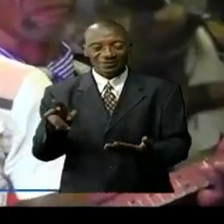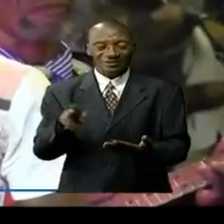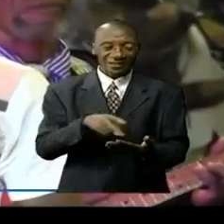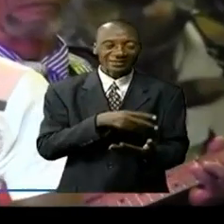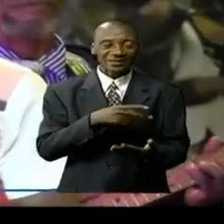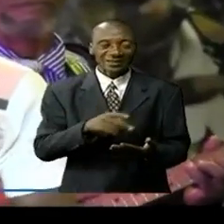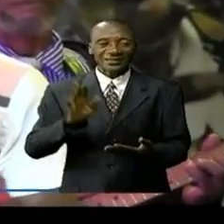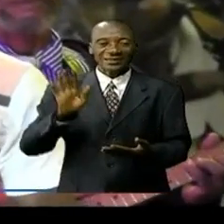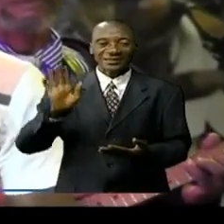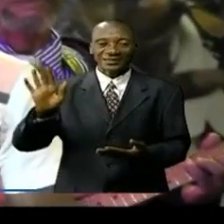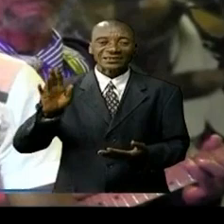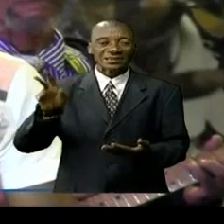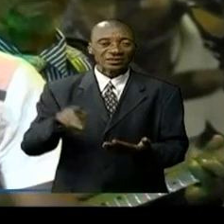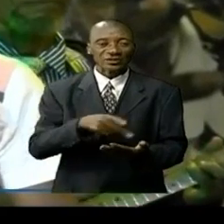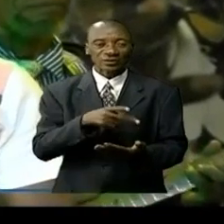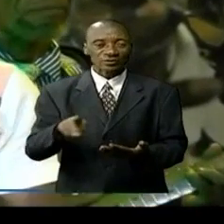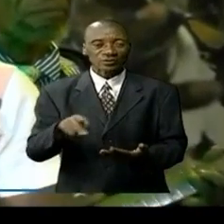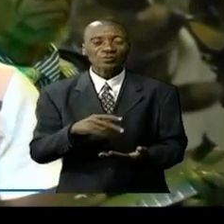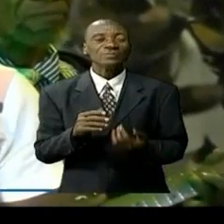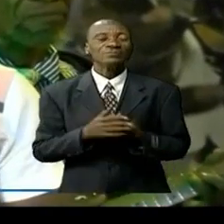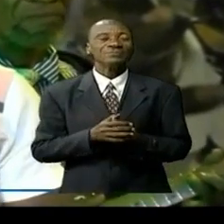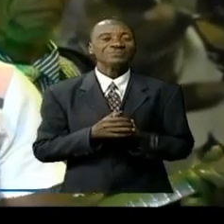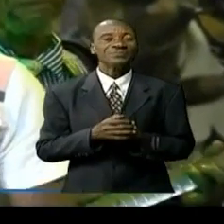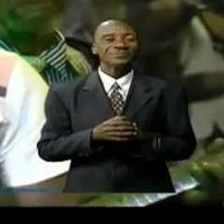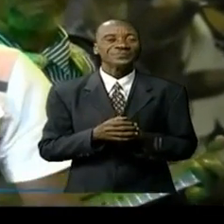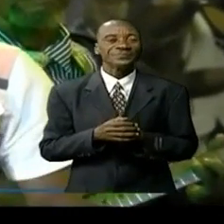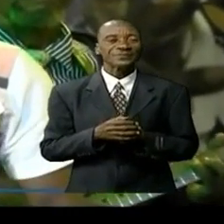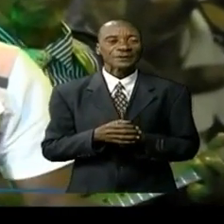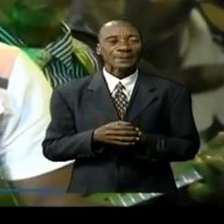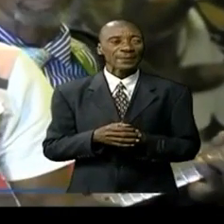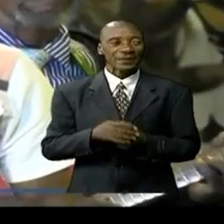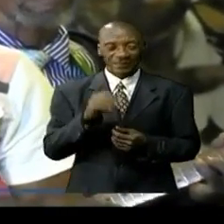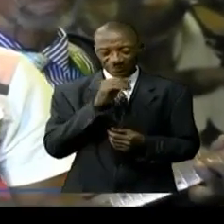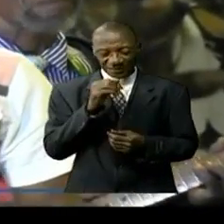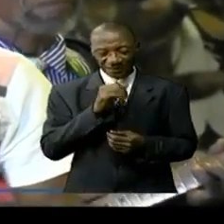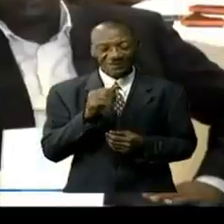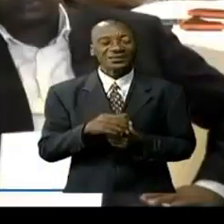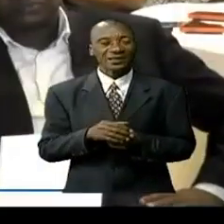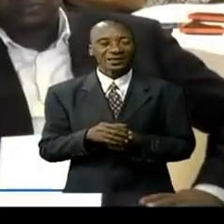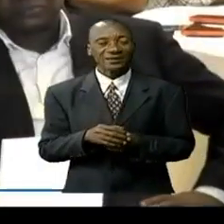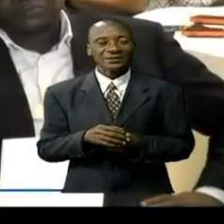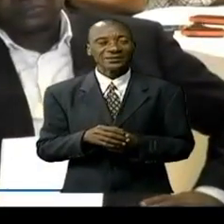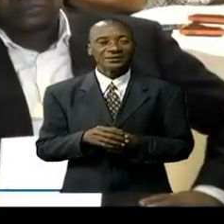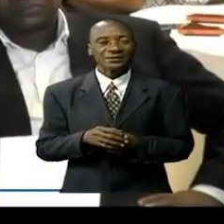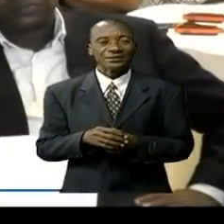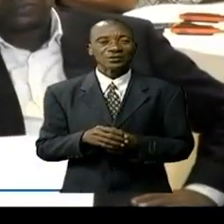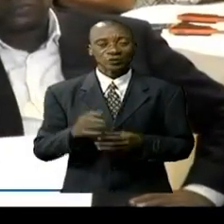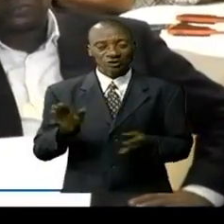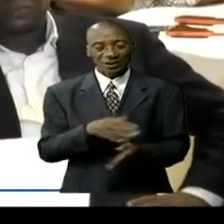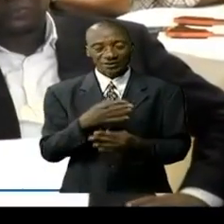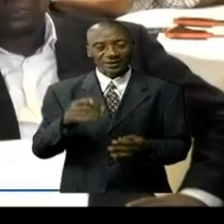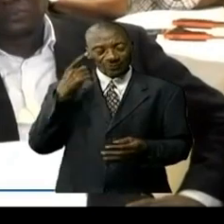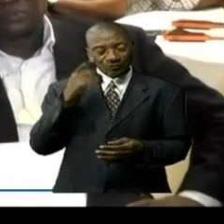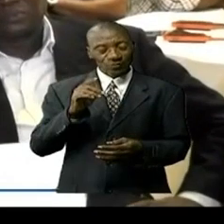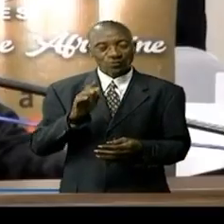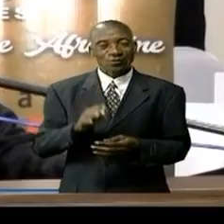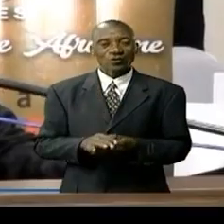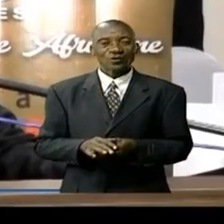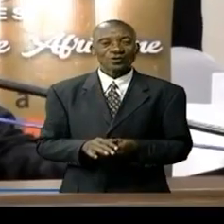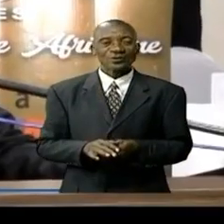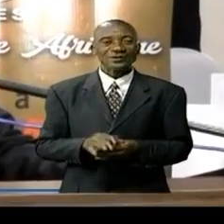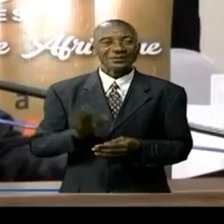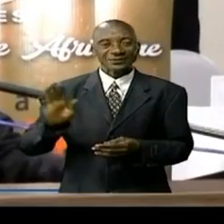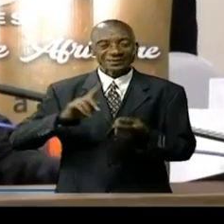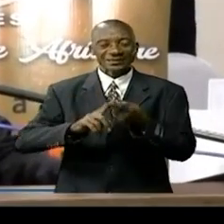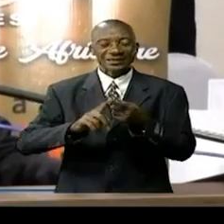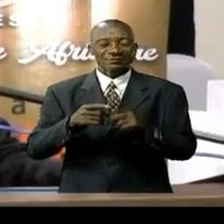présence de l'artiste musicien ivoirien à Salfo, venu représenter tous ses compatriotes. Papa Wemba peut se reposer en paix car l'avenir